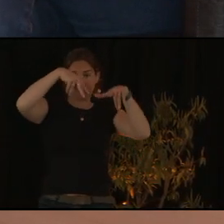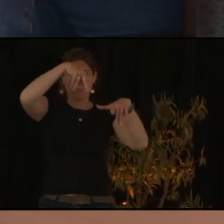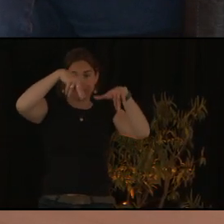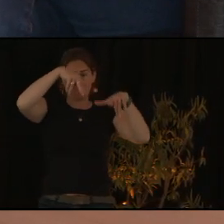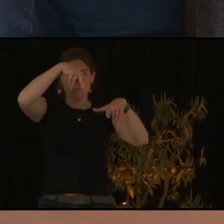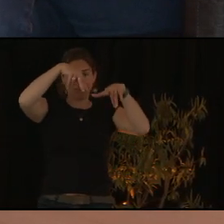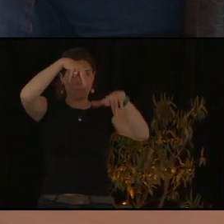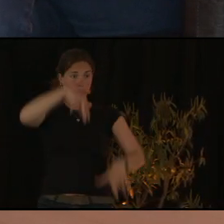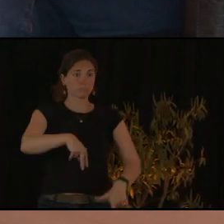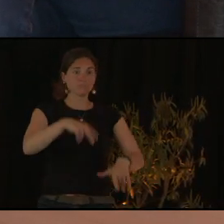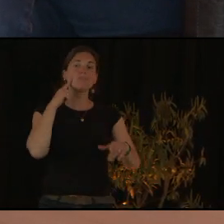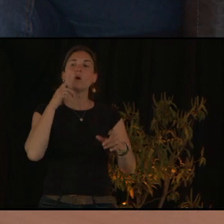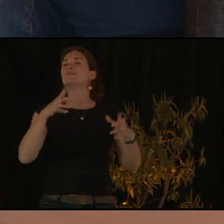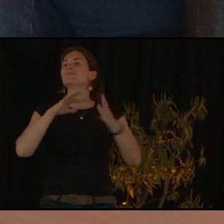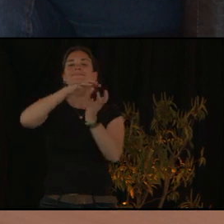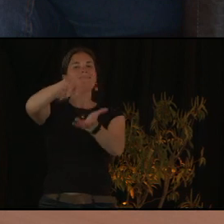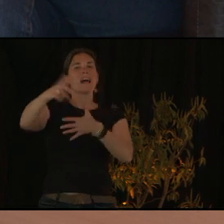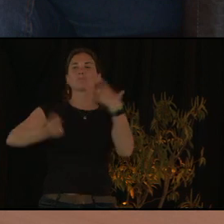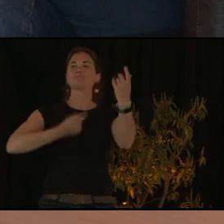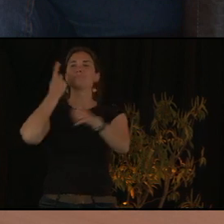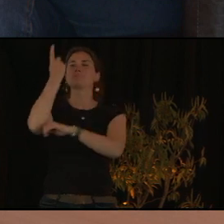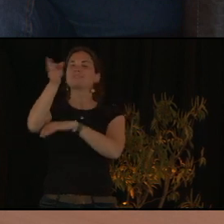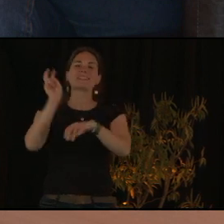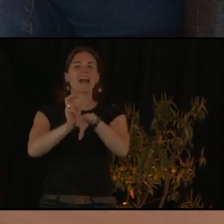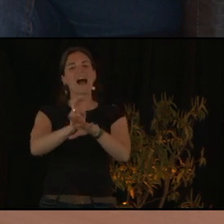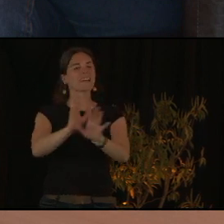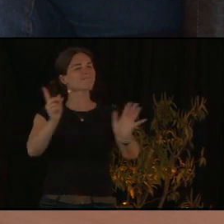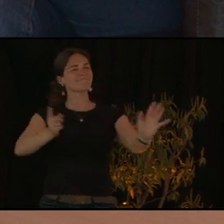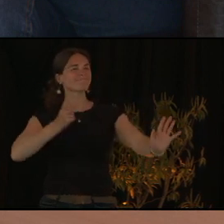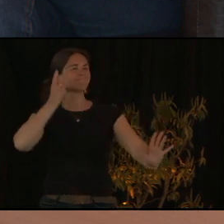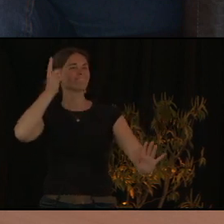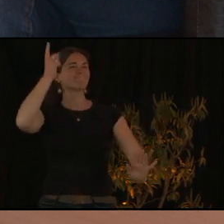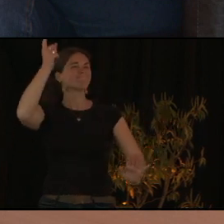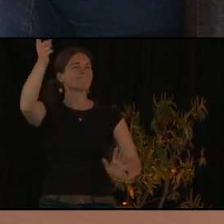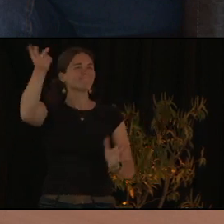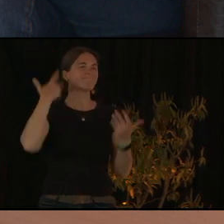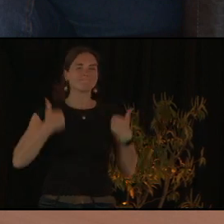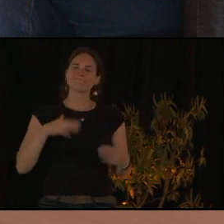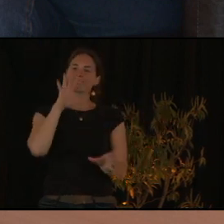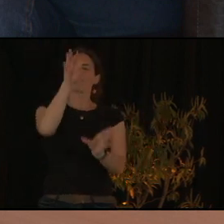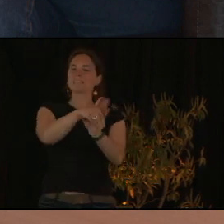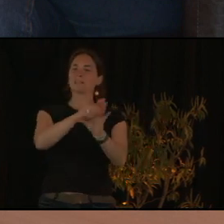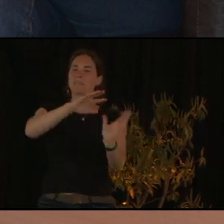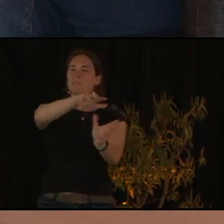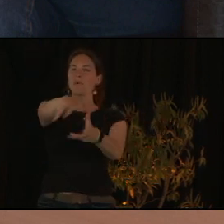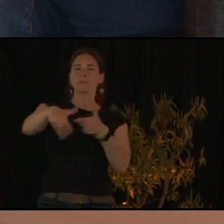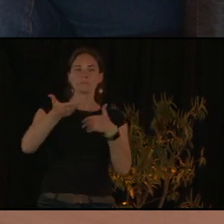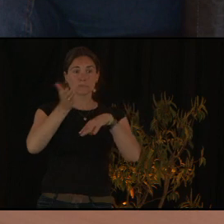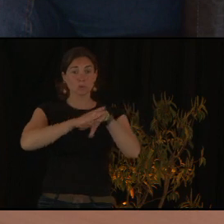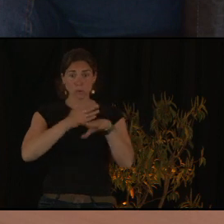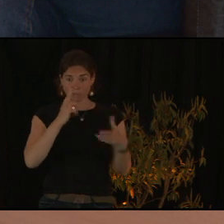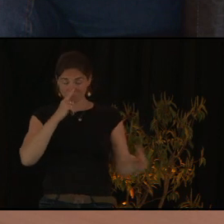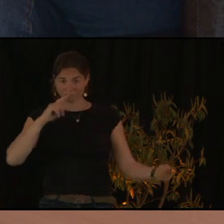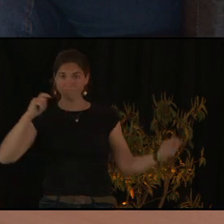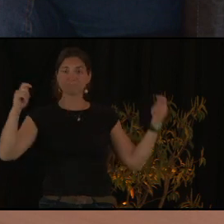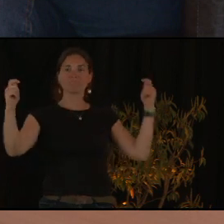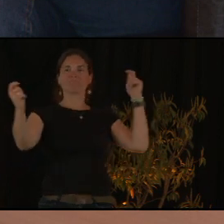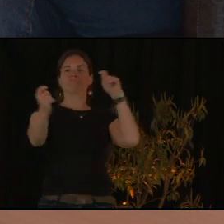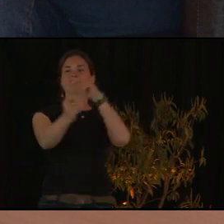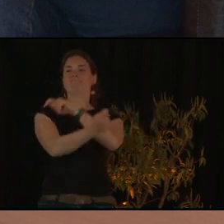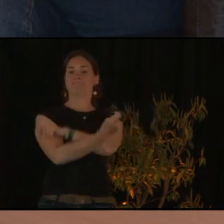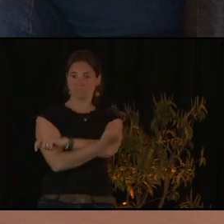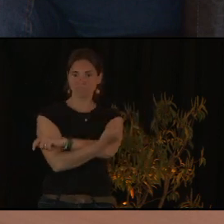être comme l'environnement immuable de notre existence d'acteurs principaux du monde, nous humains, en fait, change. Et en fait, ce qui